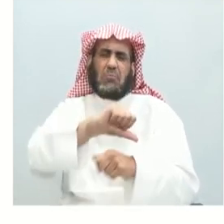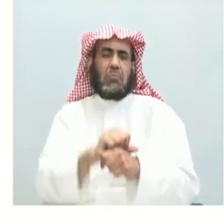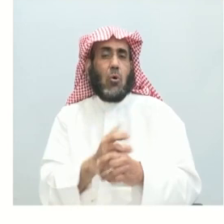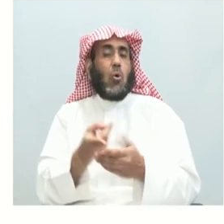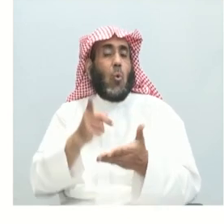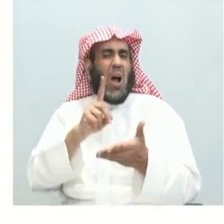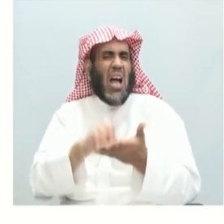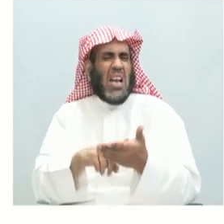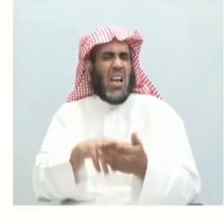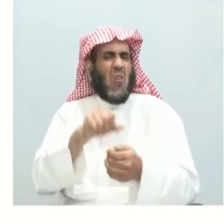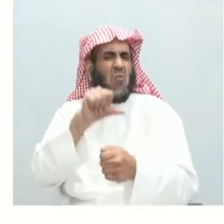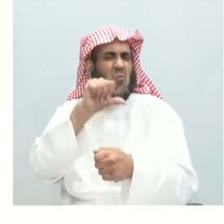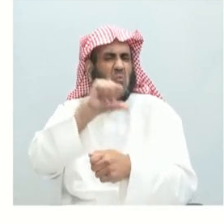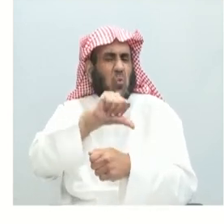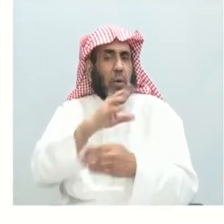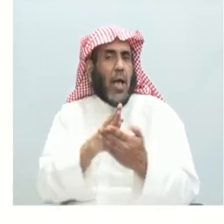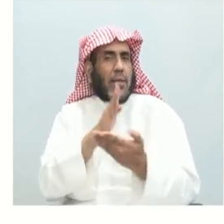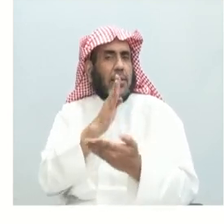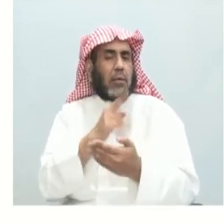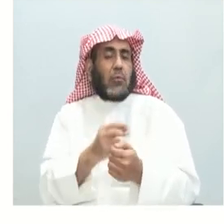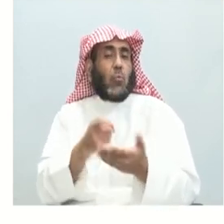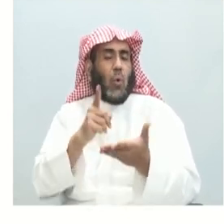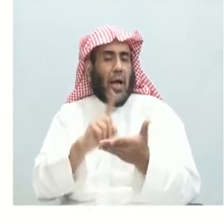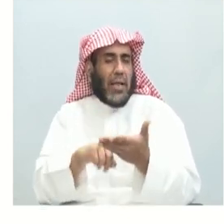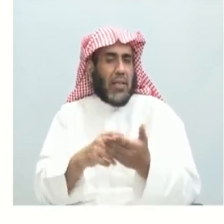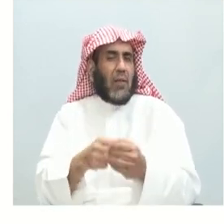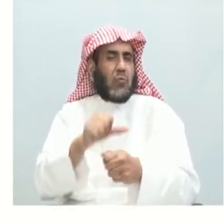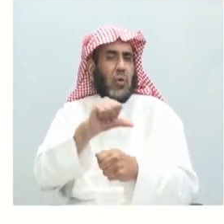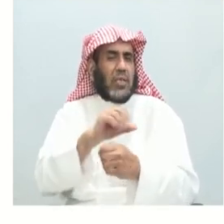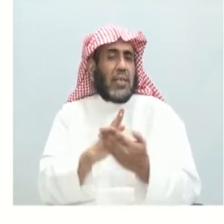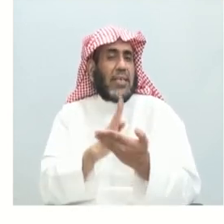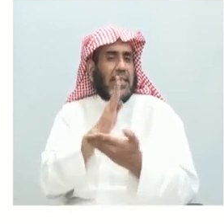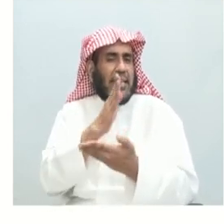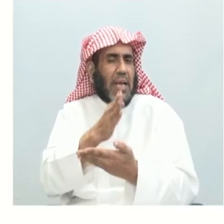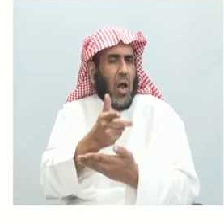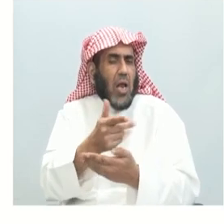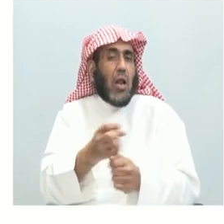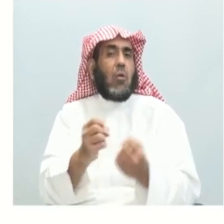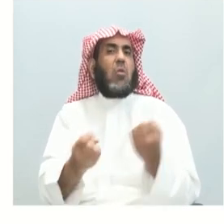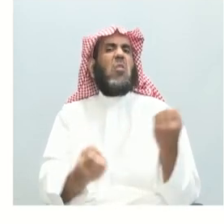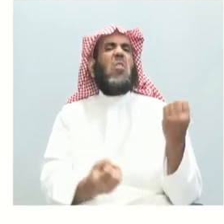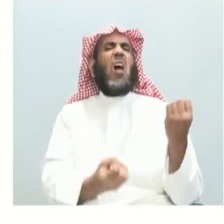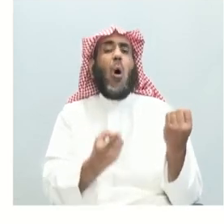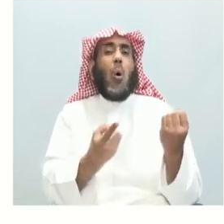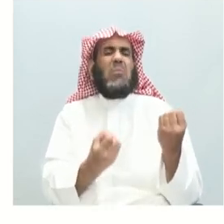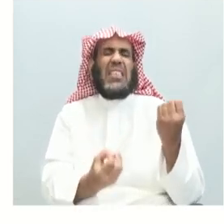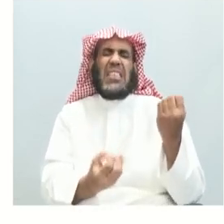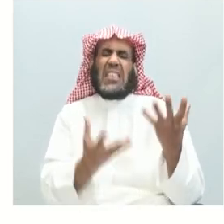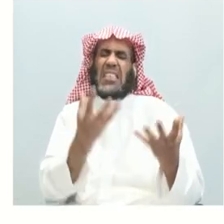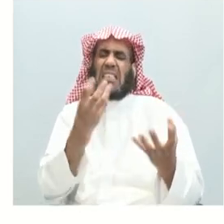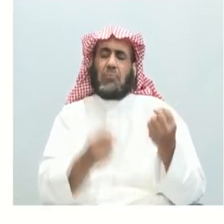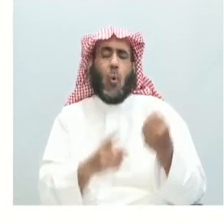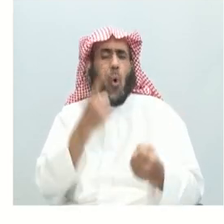وان الفجور يهدي وان الفجور يهدي الى النار ولا